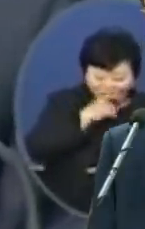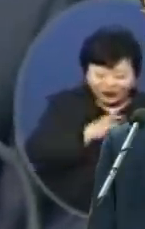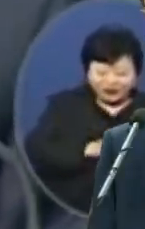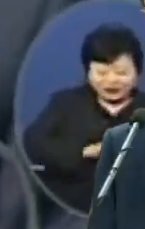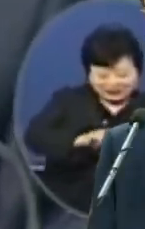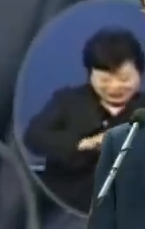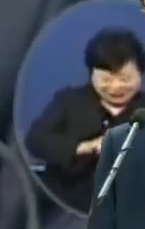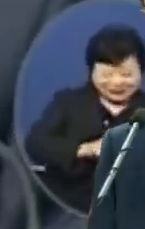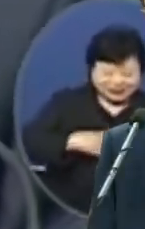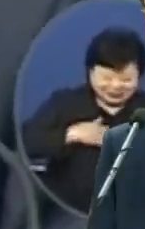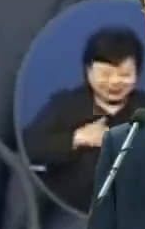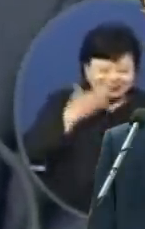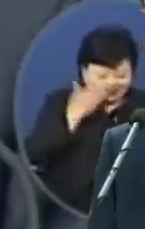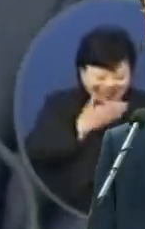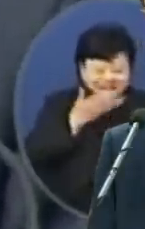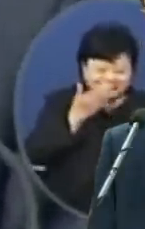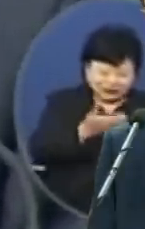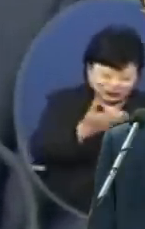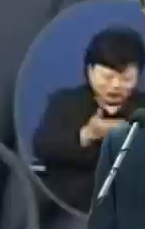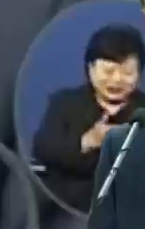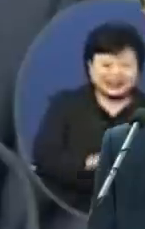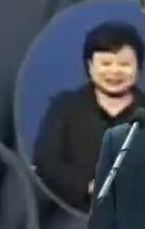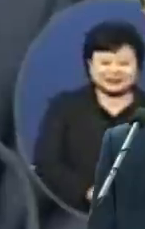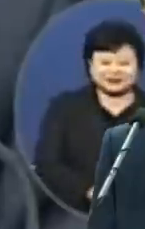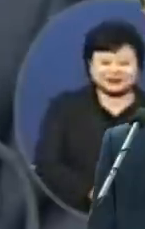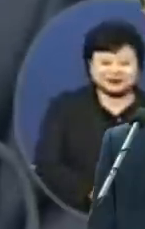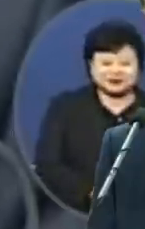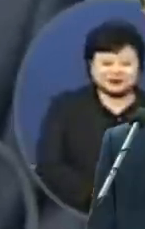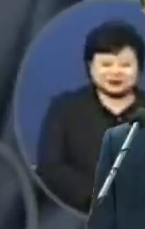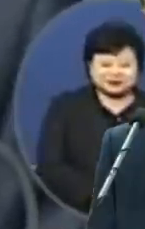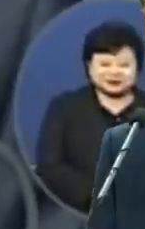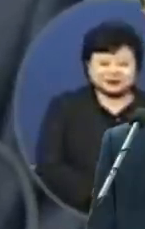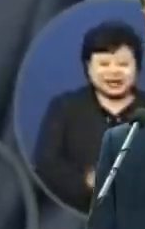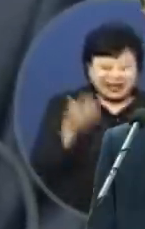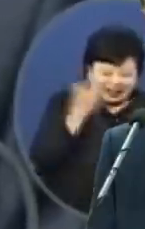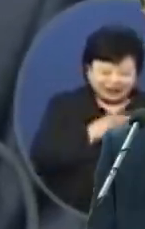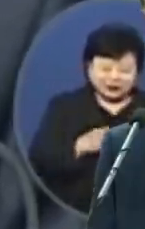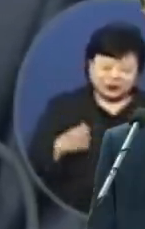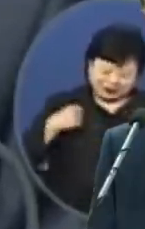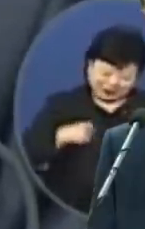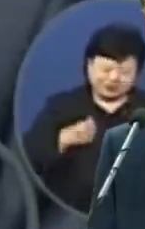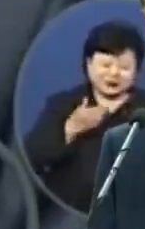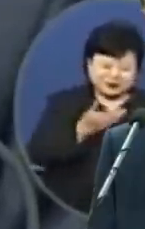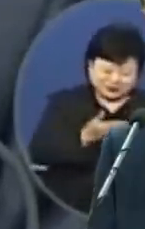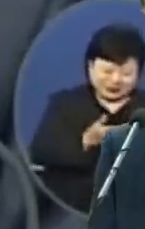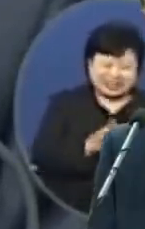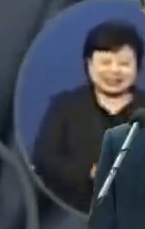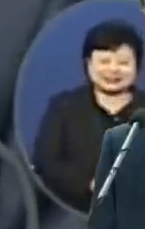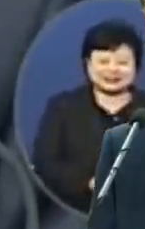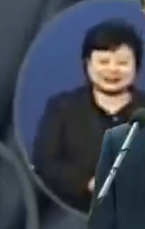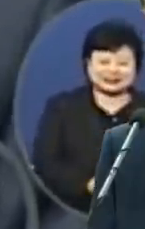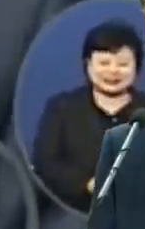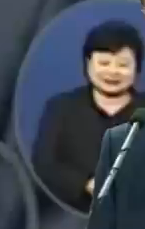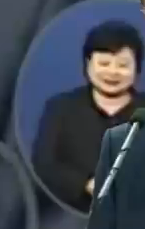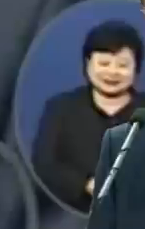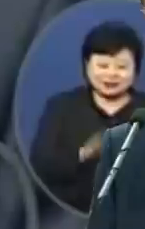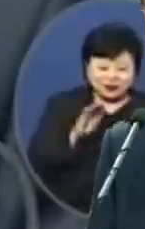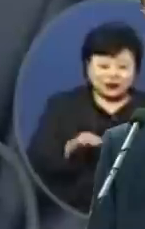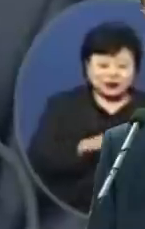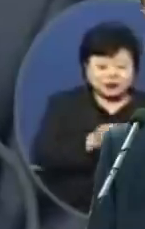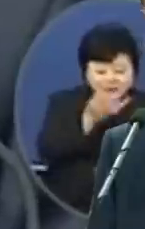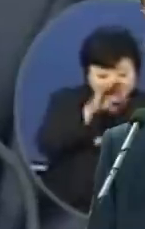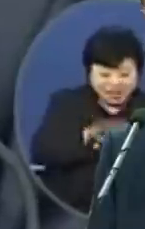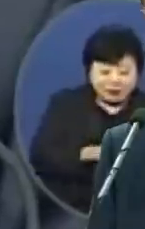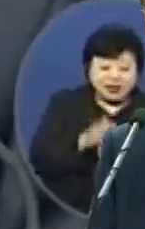다 씻어서 깨끗하게 만들어주시는 것입니다. 그리고 깨끗한 옷을 입혀주시는 것입니다. 오늘 여러분